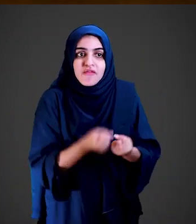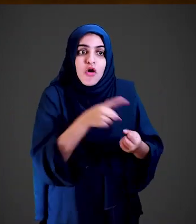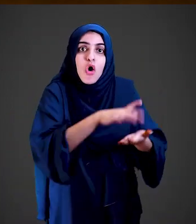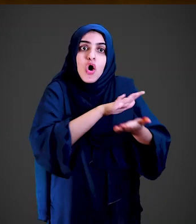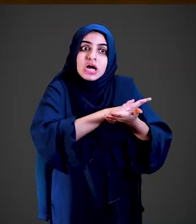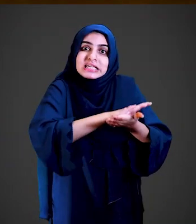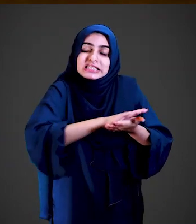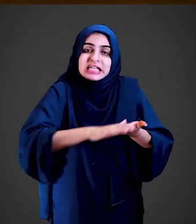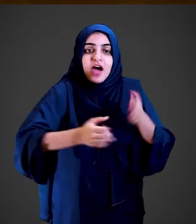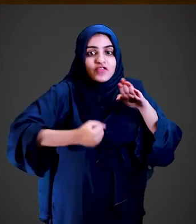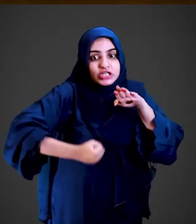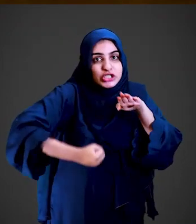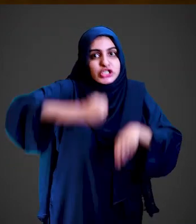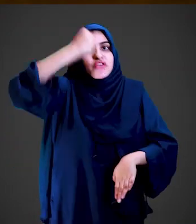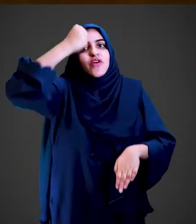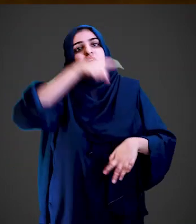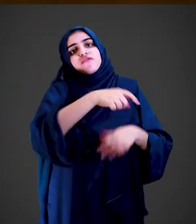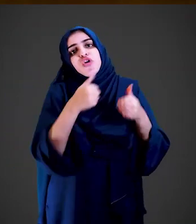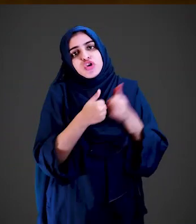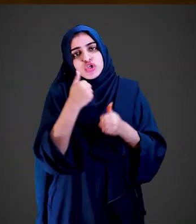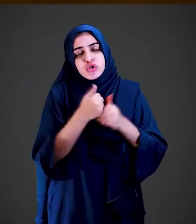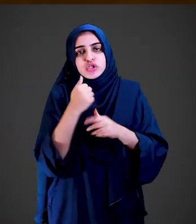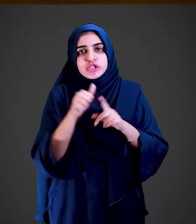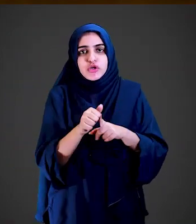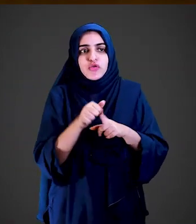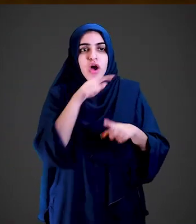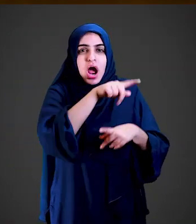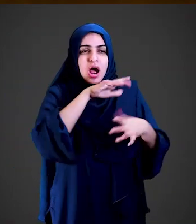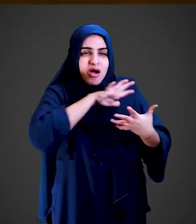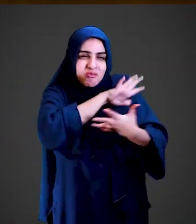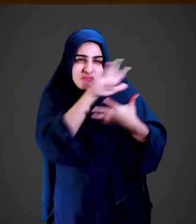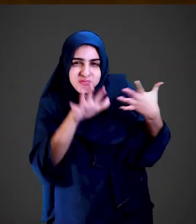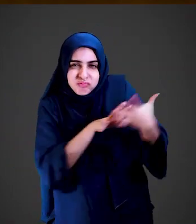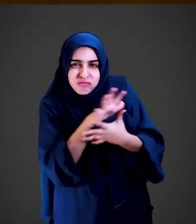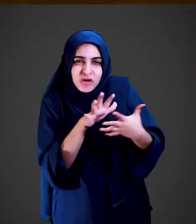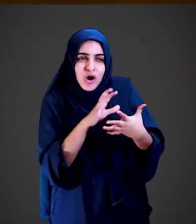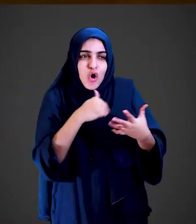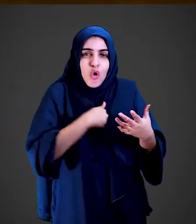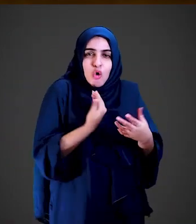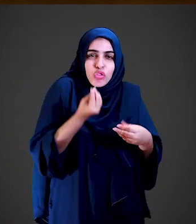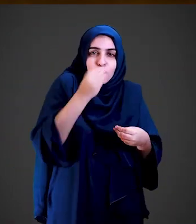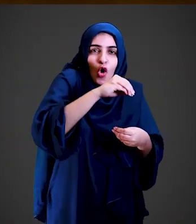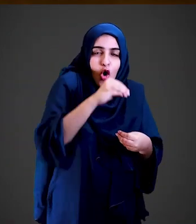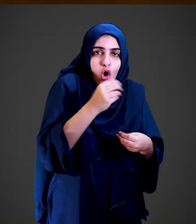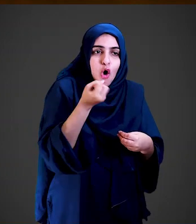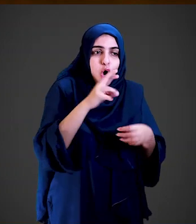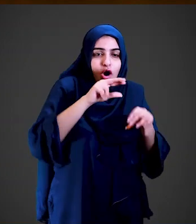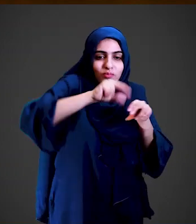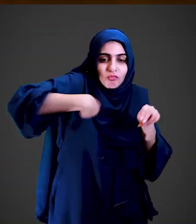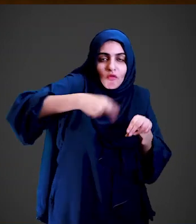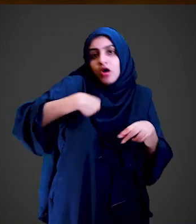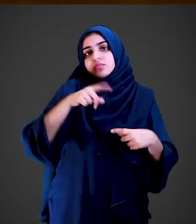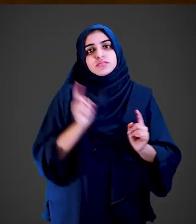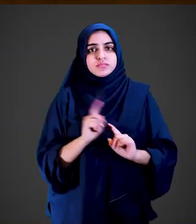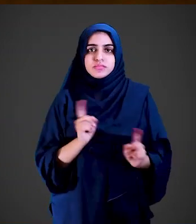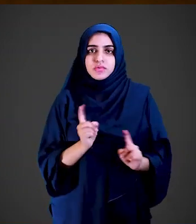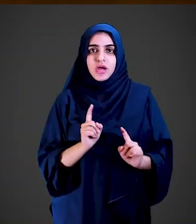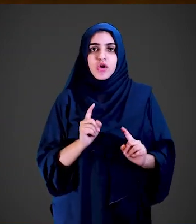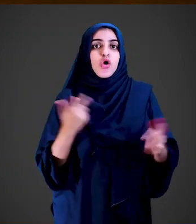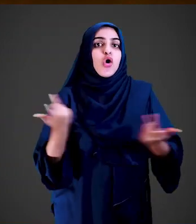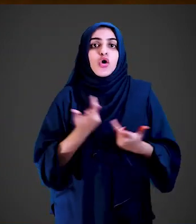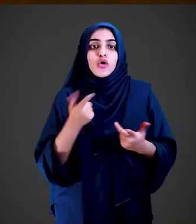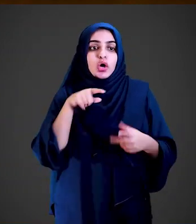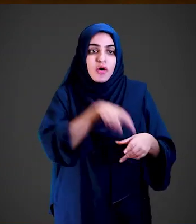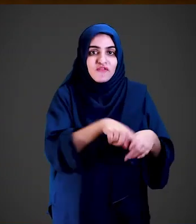طریقے سے استعمال کیا جائے اس میں کسی قسم کا ہیر پھیر اور جھول موجود نہ ہو تاکہ جو چیز یا جو بھی